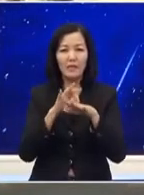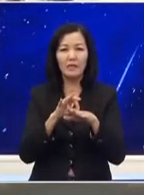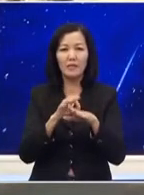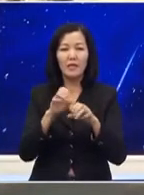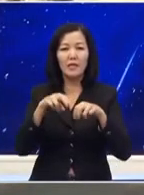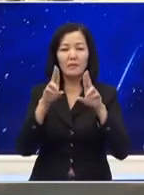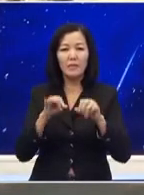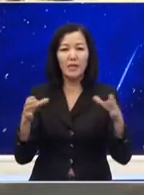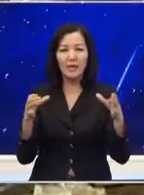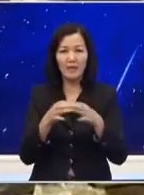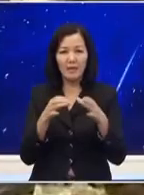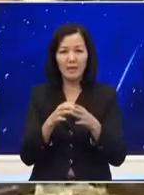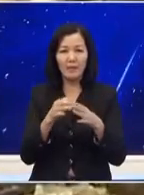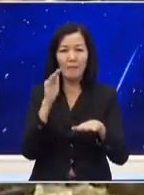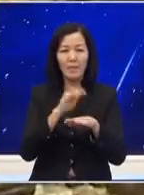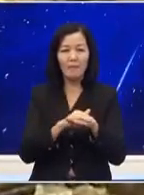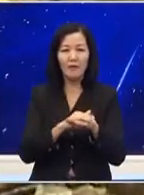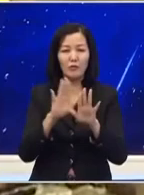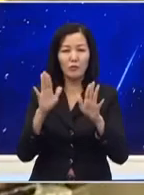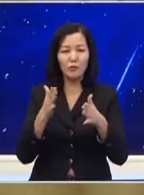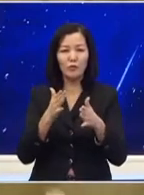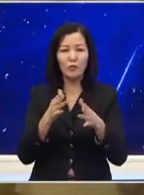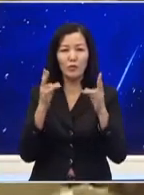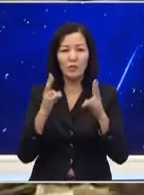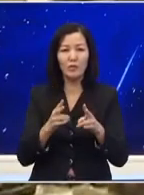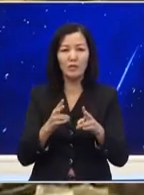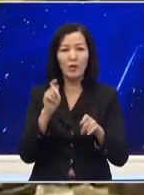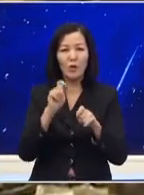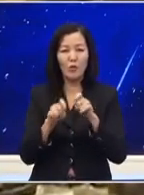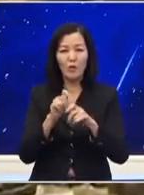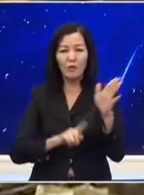занимается специальная комиссия. По факту случившегося возбуждено